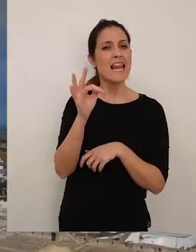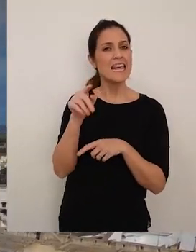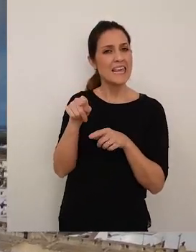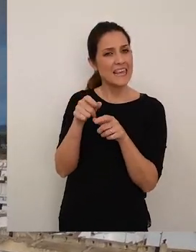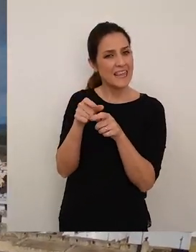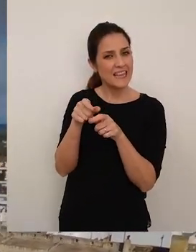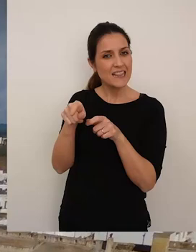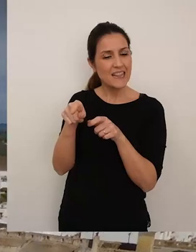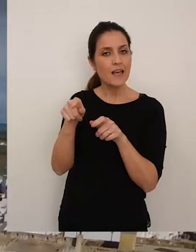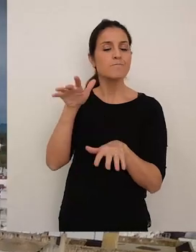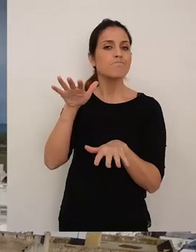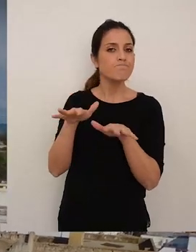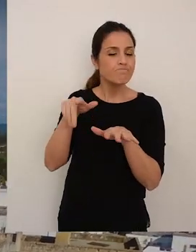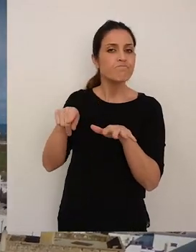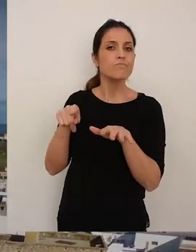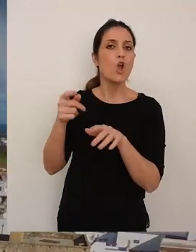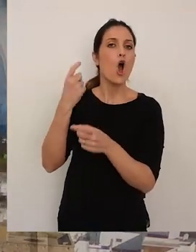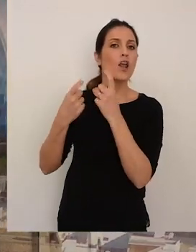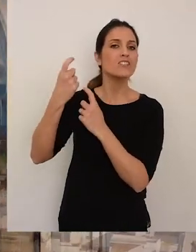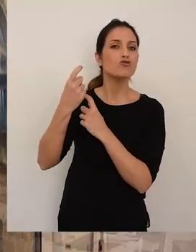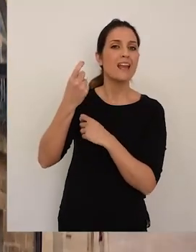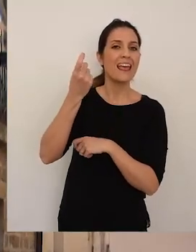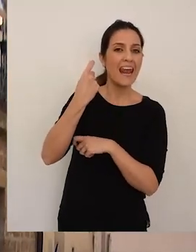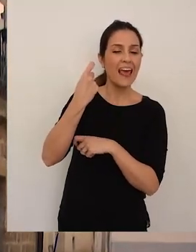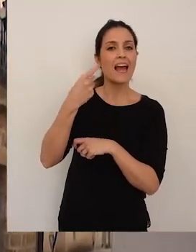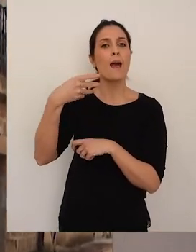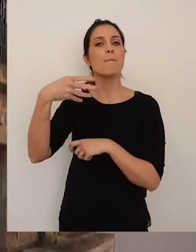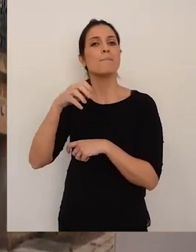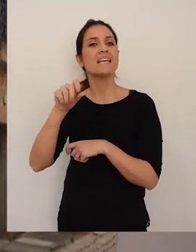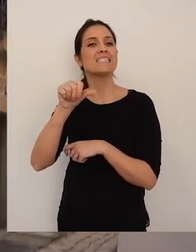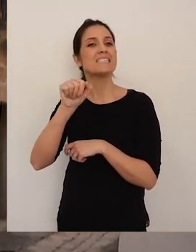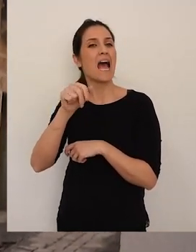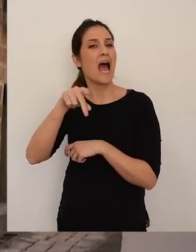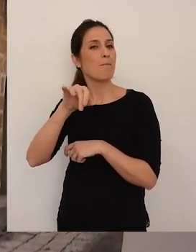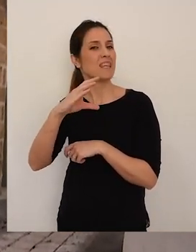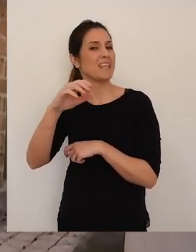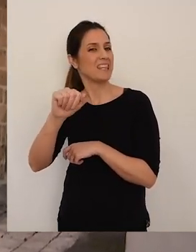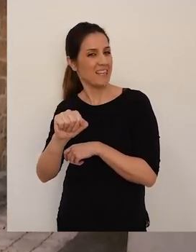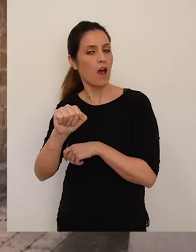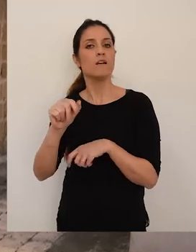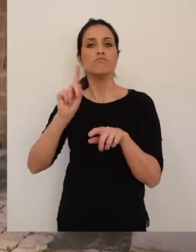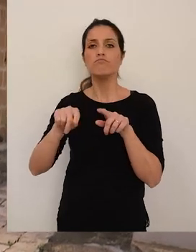Felline molto probabilmente è di origine greca o messapica, come testimoniato da molti indizi.